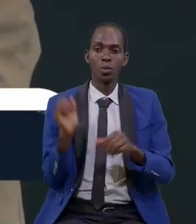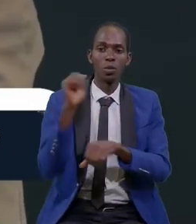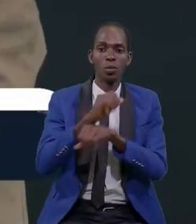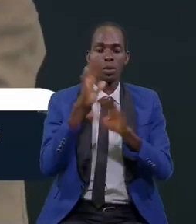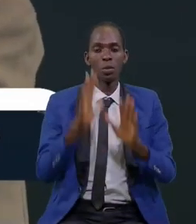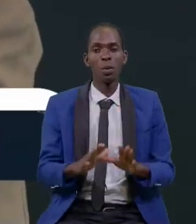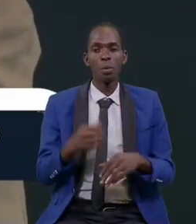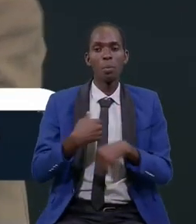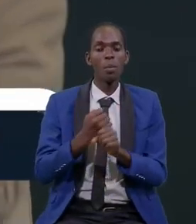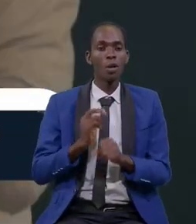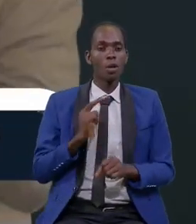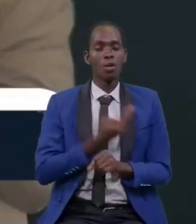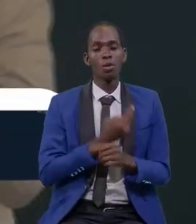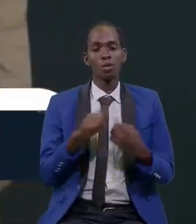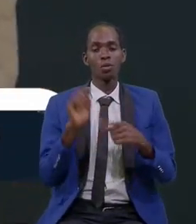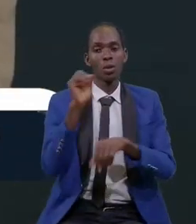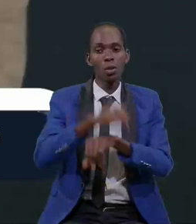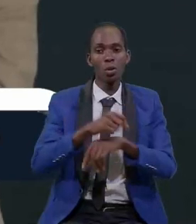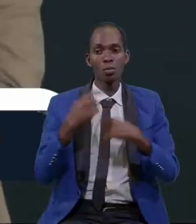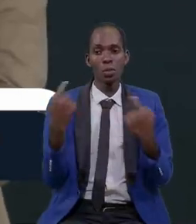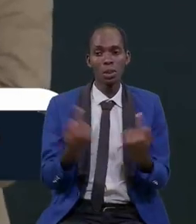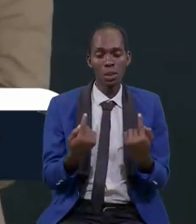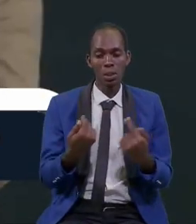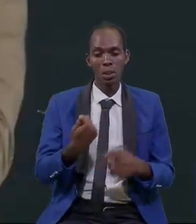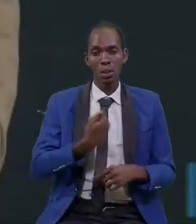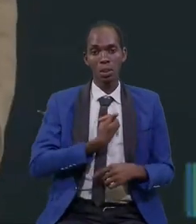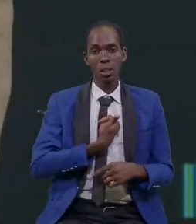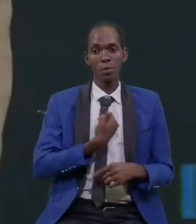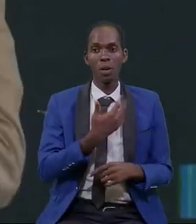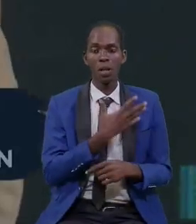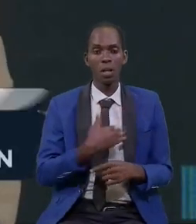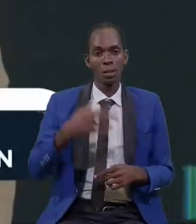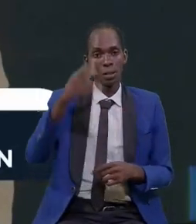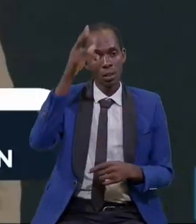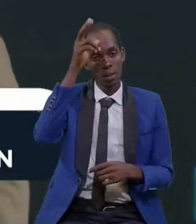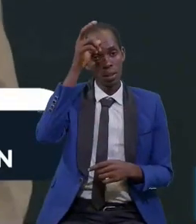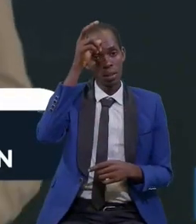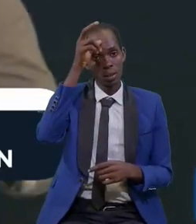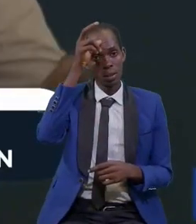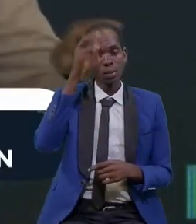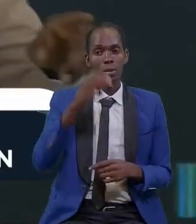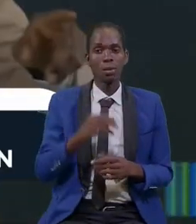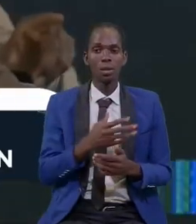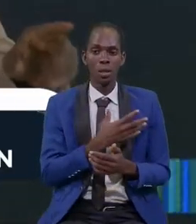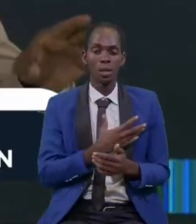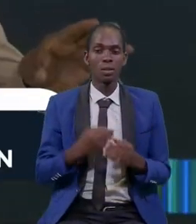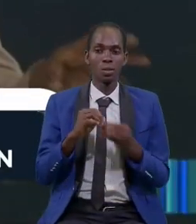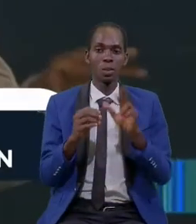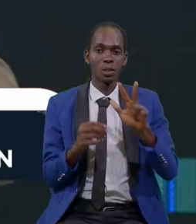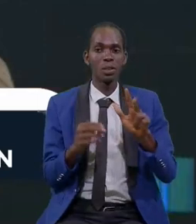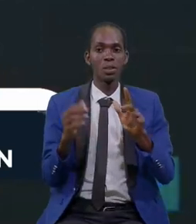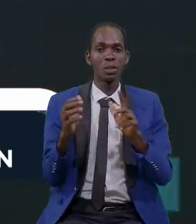péché, le moi et Satan. Troisième point, Jésus, le prince de paix,